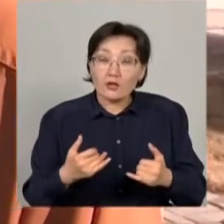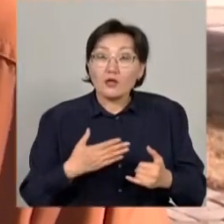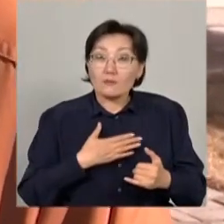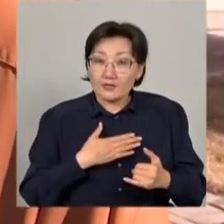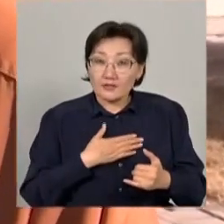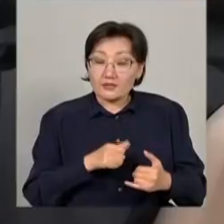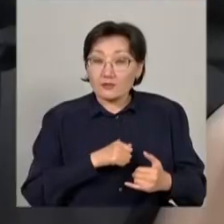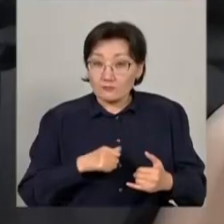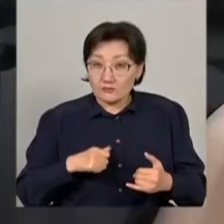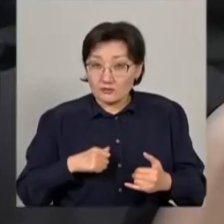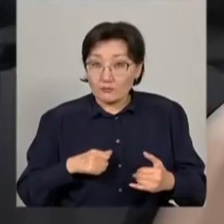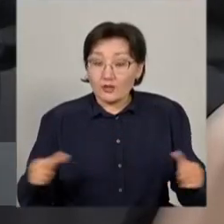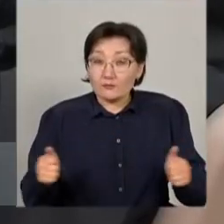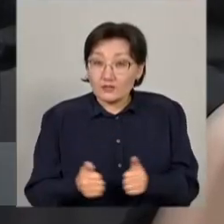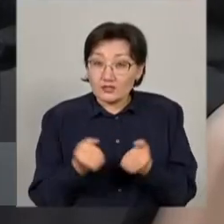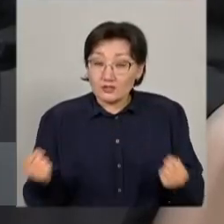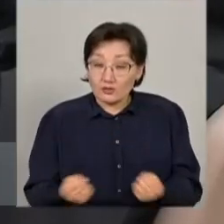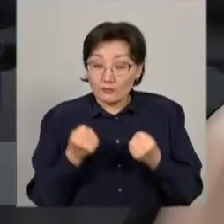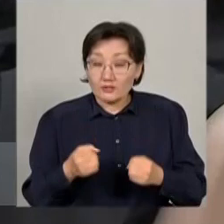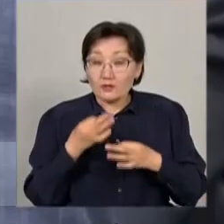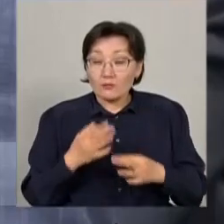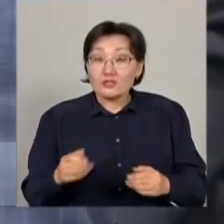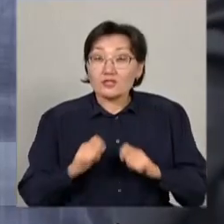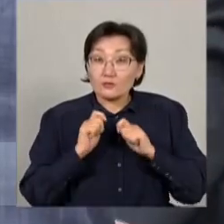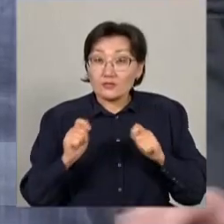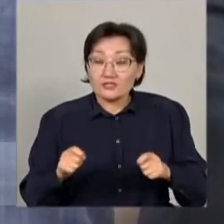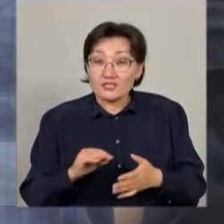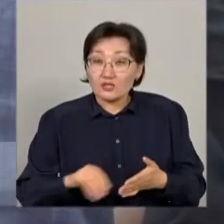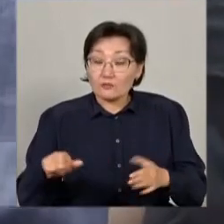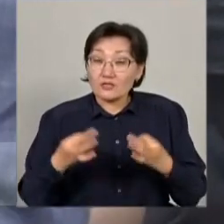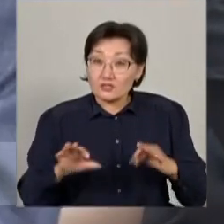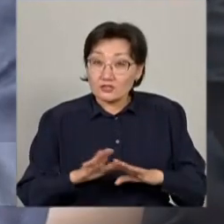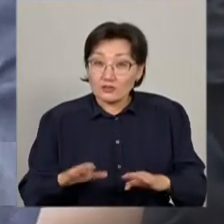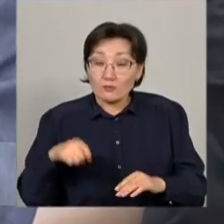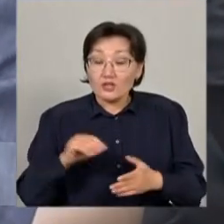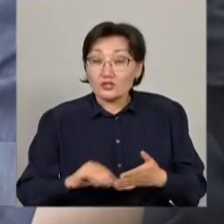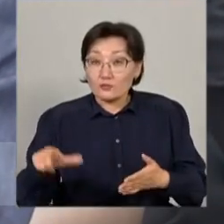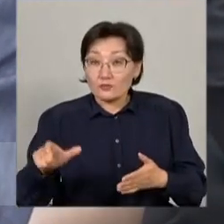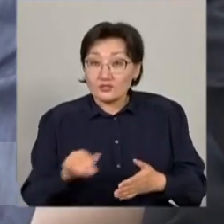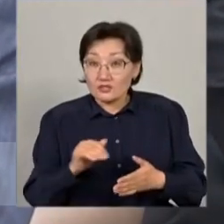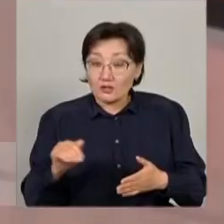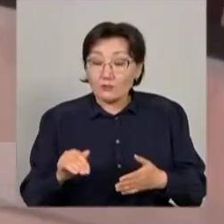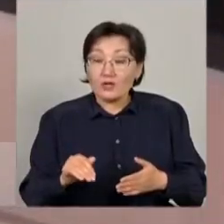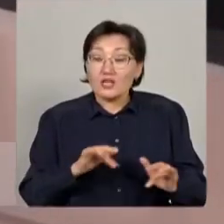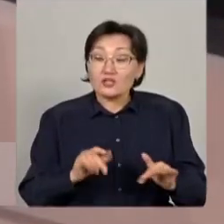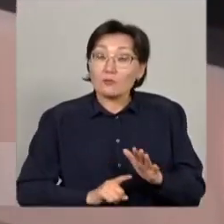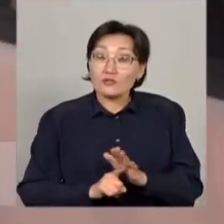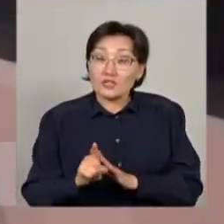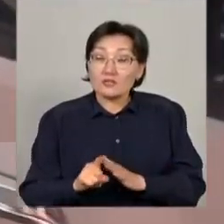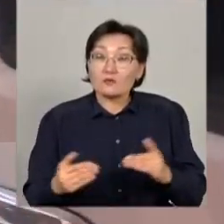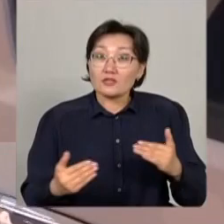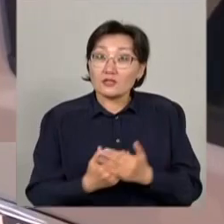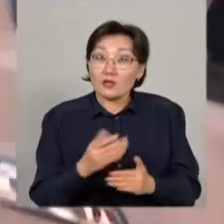жүргенді ұнаттым. Депутаттарға төсбелгі табыстау рәсіміне тілшілер кіргізілмегенімен журналистер ресми шара басталмай тұрып, су